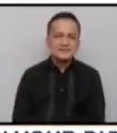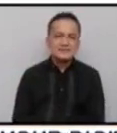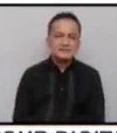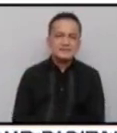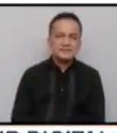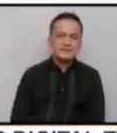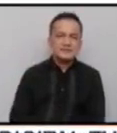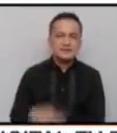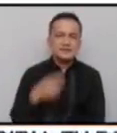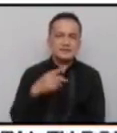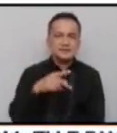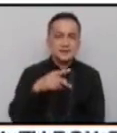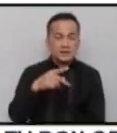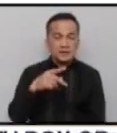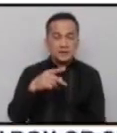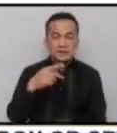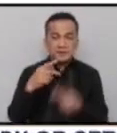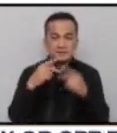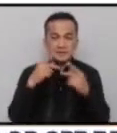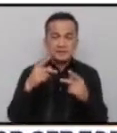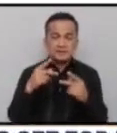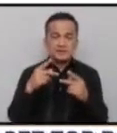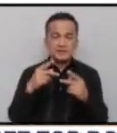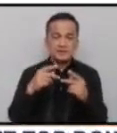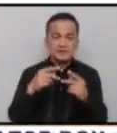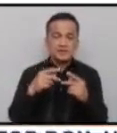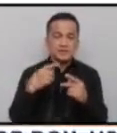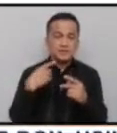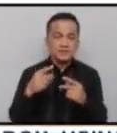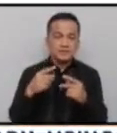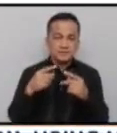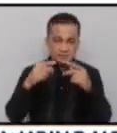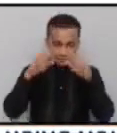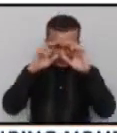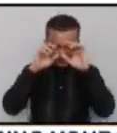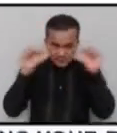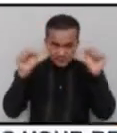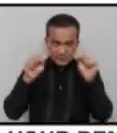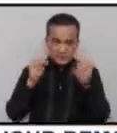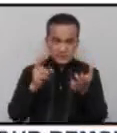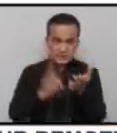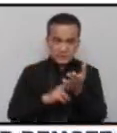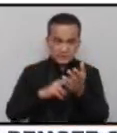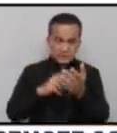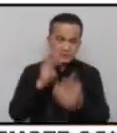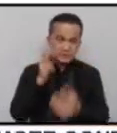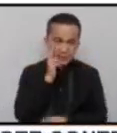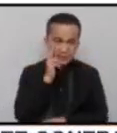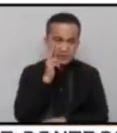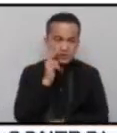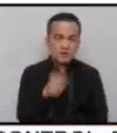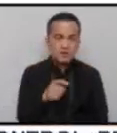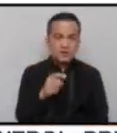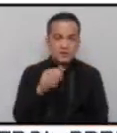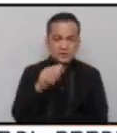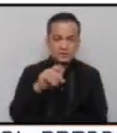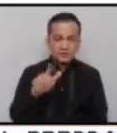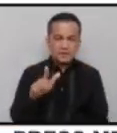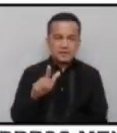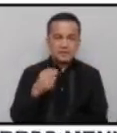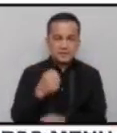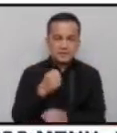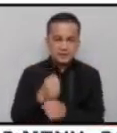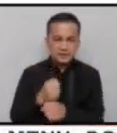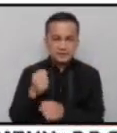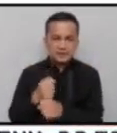No. 469 na nilagdaan noong 2018 ni Pangulong Rodrigo Duterte, ay idineklara ang buwan ng Abril taon-taon bilang Filipino